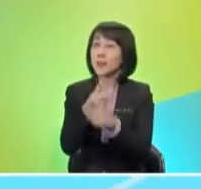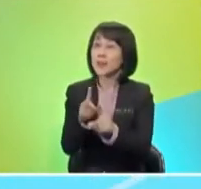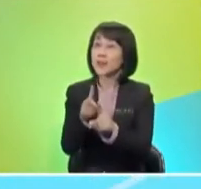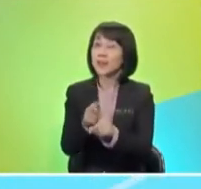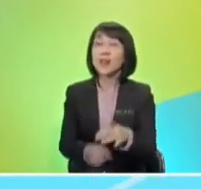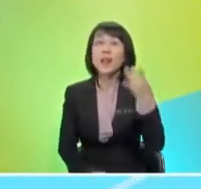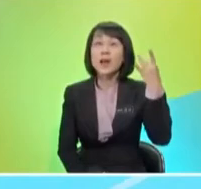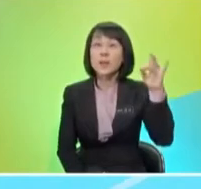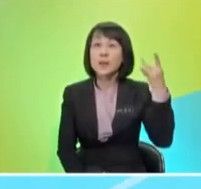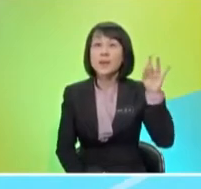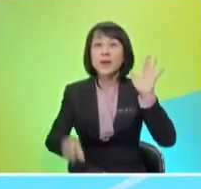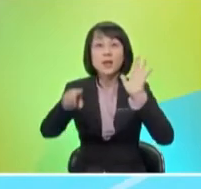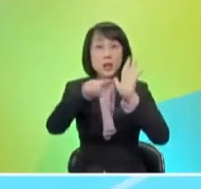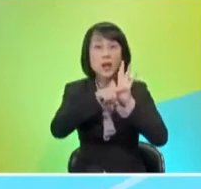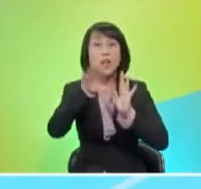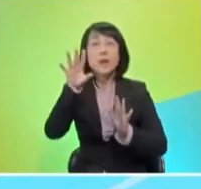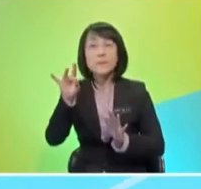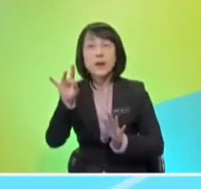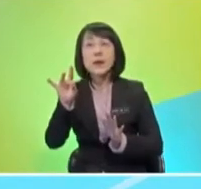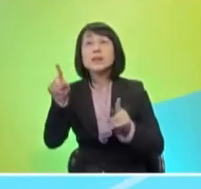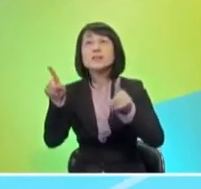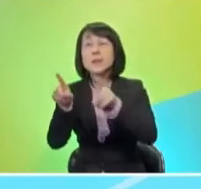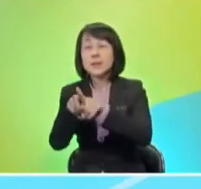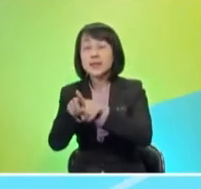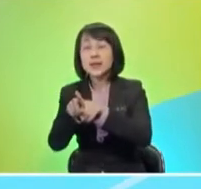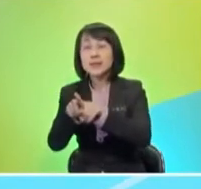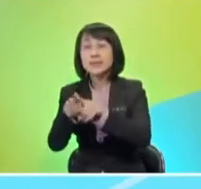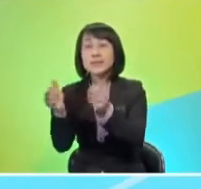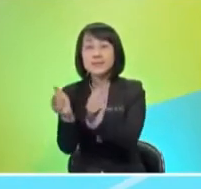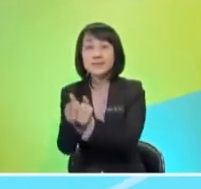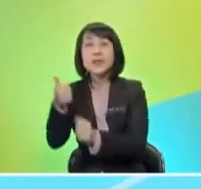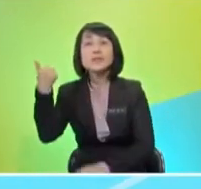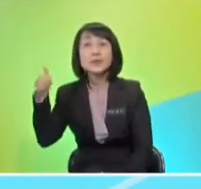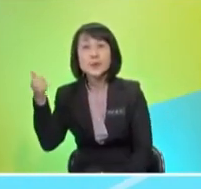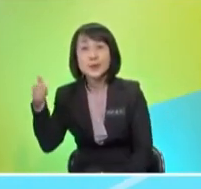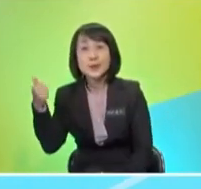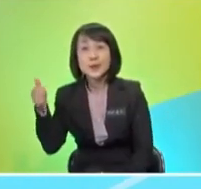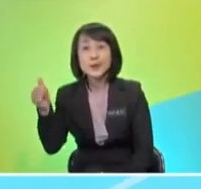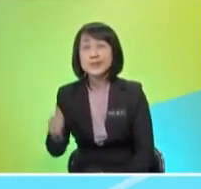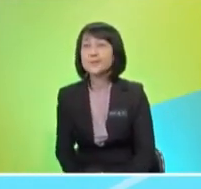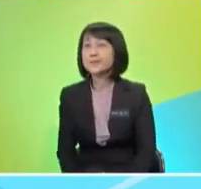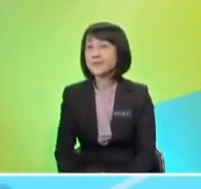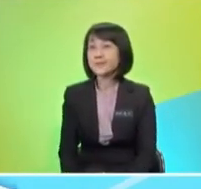18 tolak 8 = 10 Oke Baik